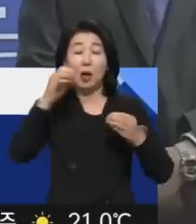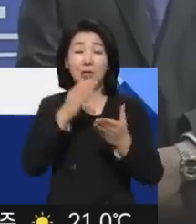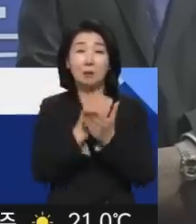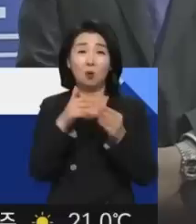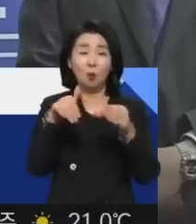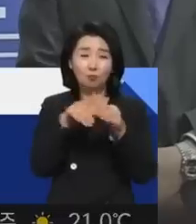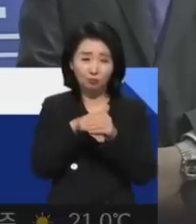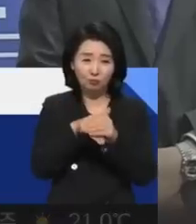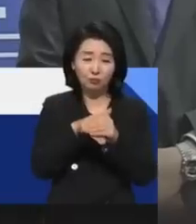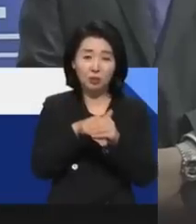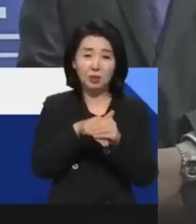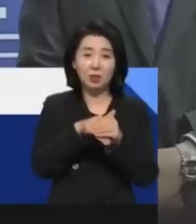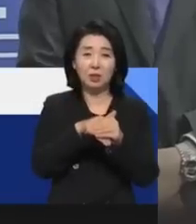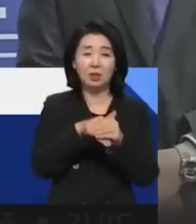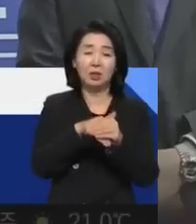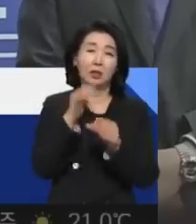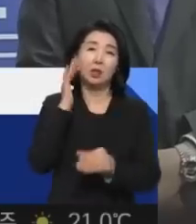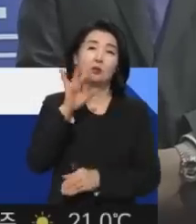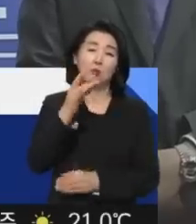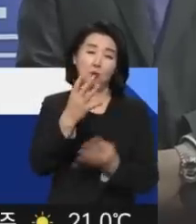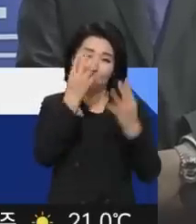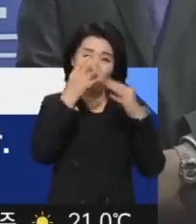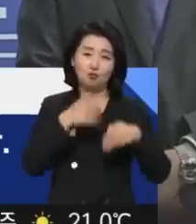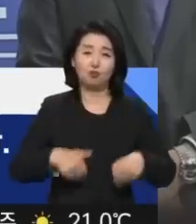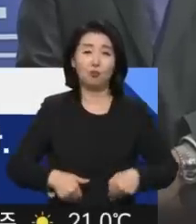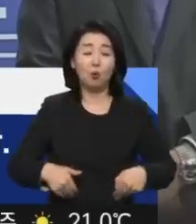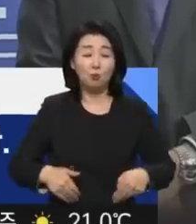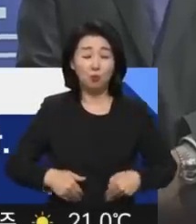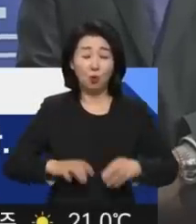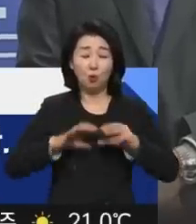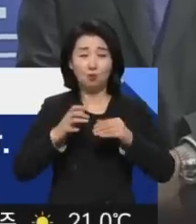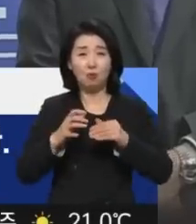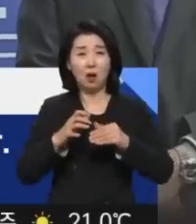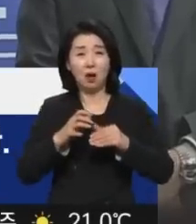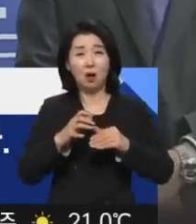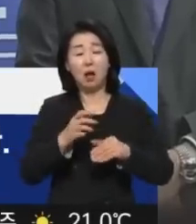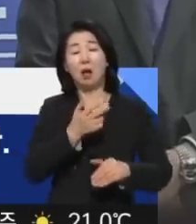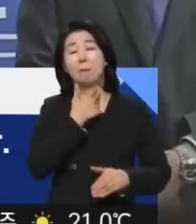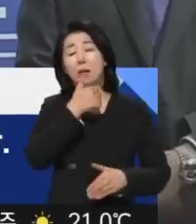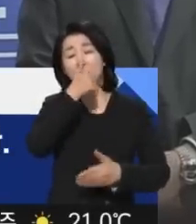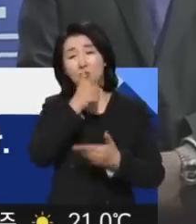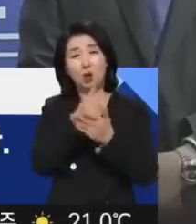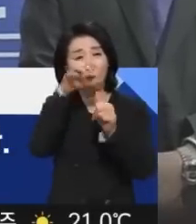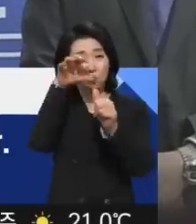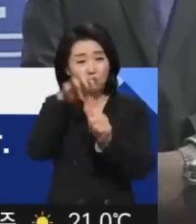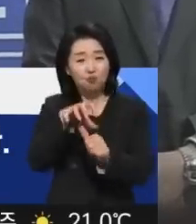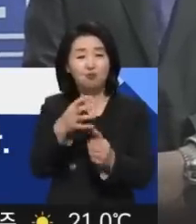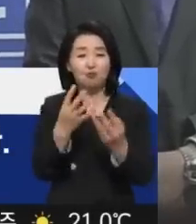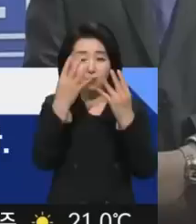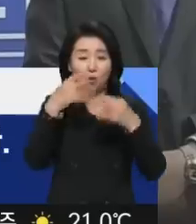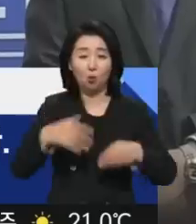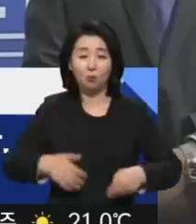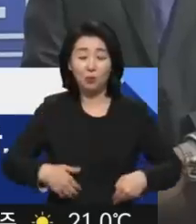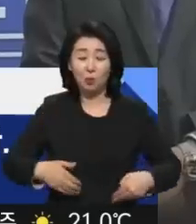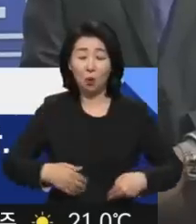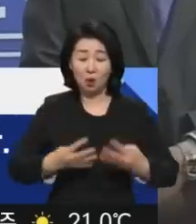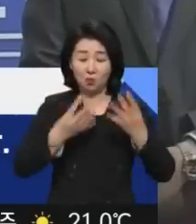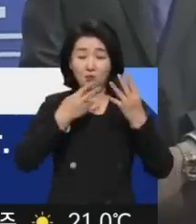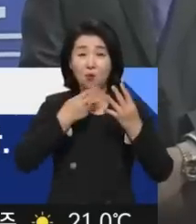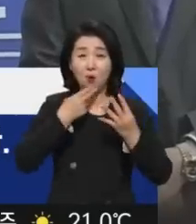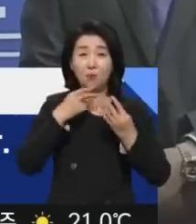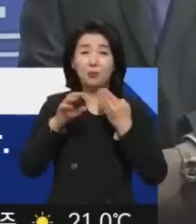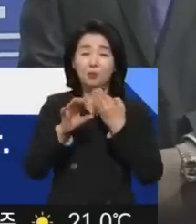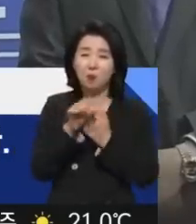문재인부터 구속시키라고요. 바로 국가 반역죄로 구속해야 됩니다. 그거 안 하면 절대로 지지율 안